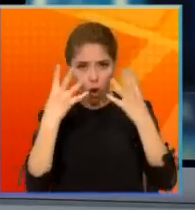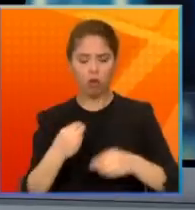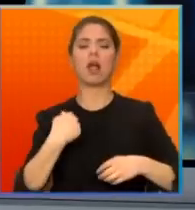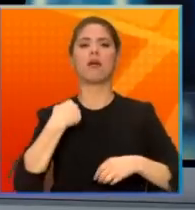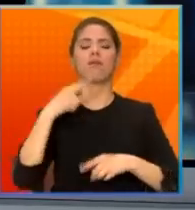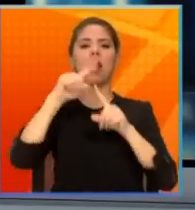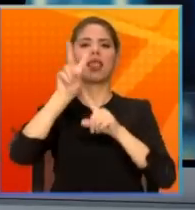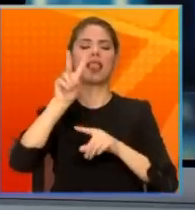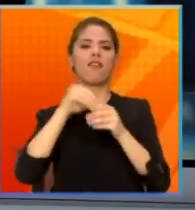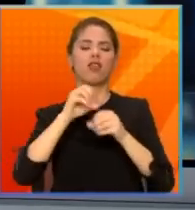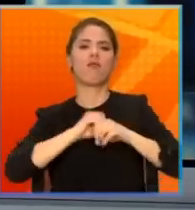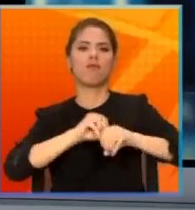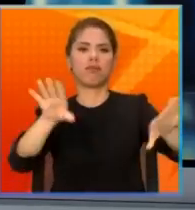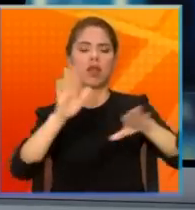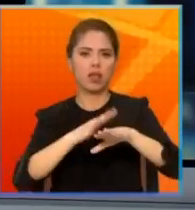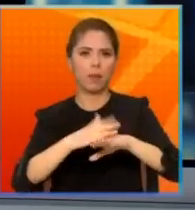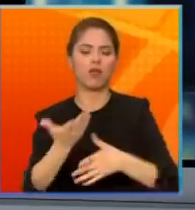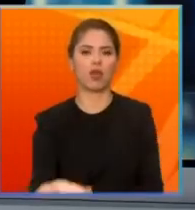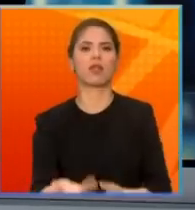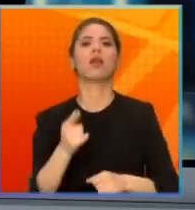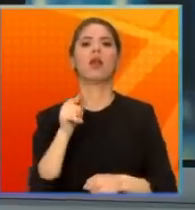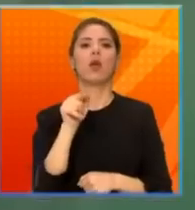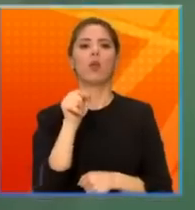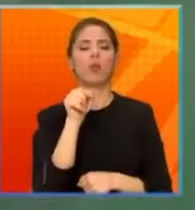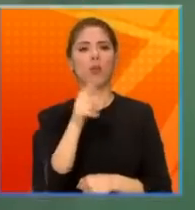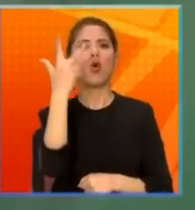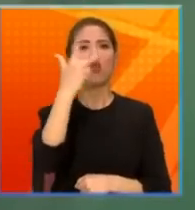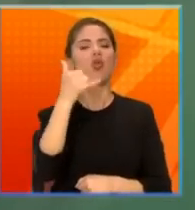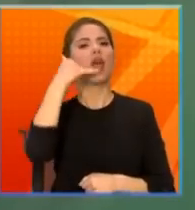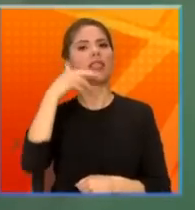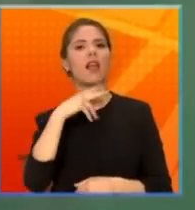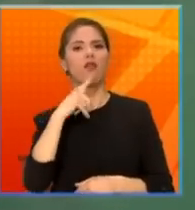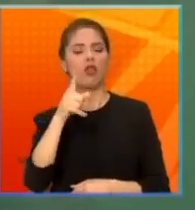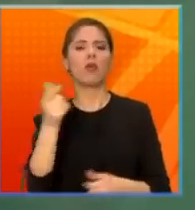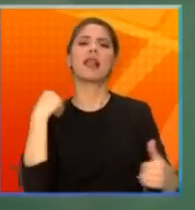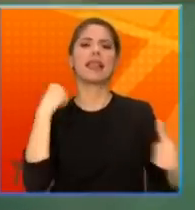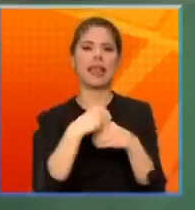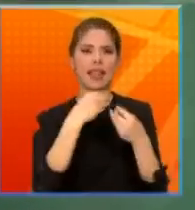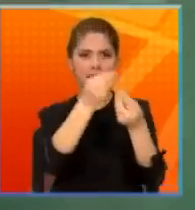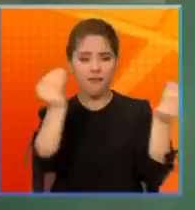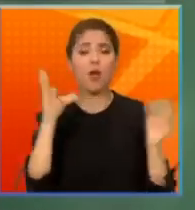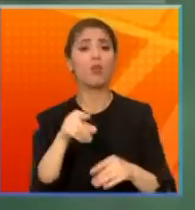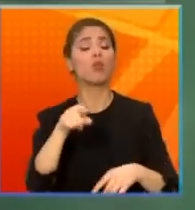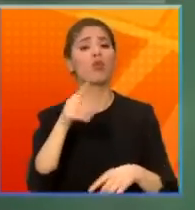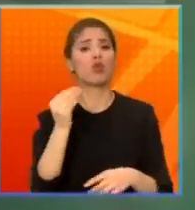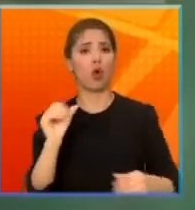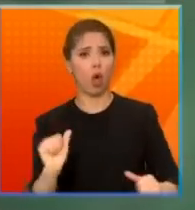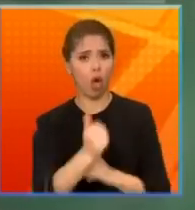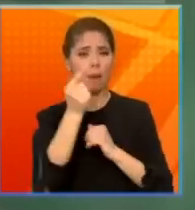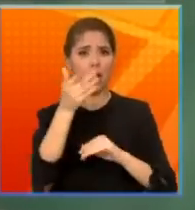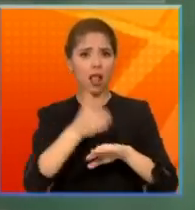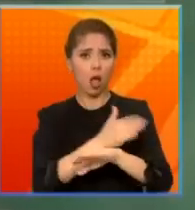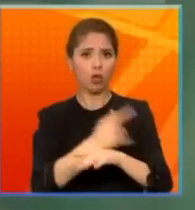20 20. Mesajlarınızı gönderin, biz de yayınlayalım. 3 telefon numarası daha vereceğim. Bunlar da çok önemli. Az önce